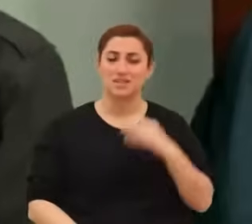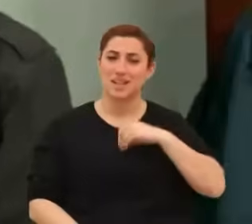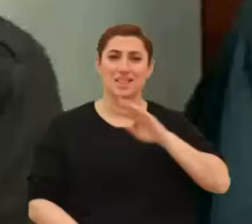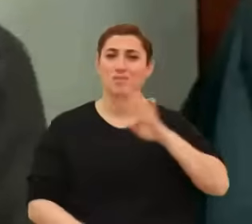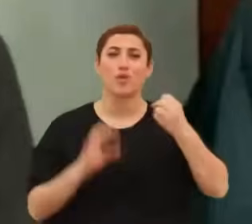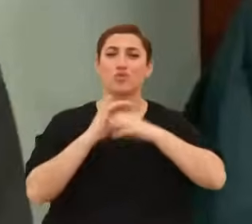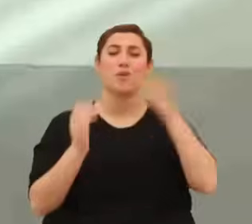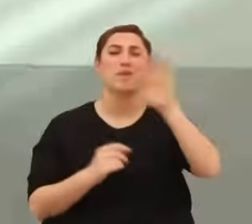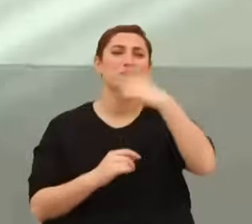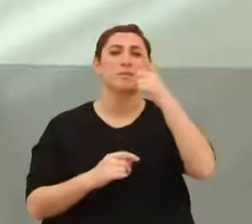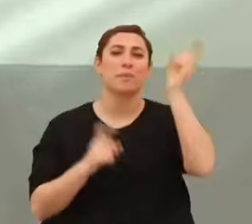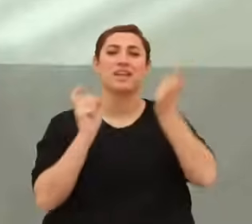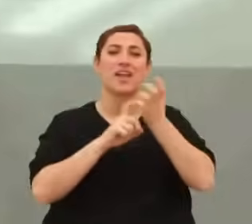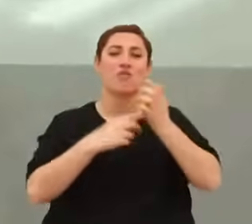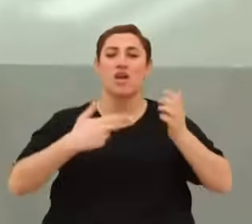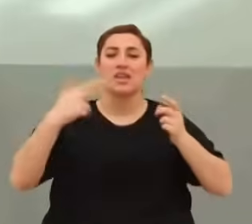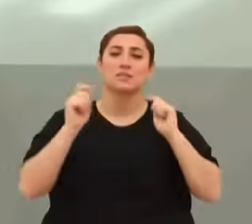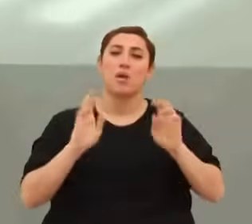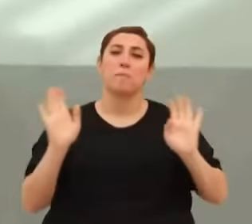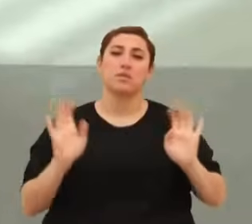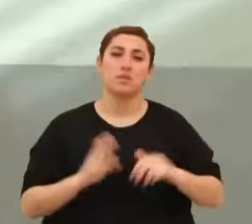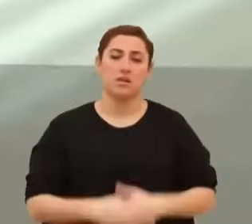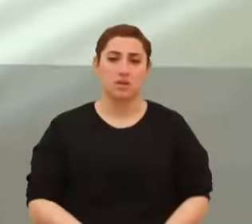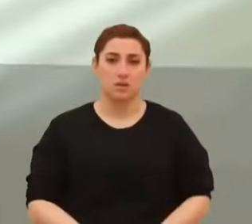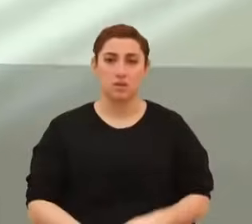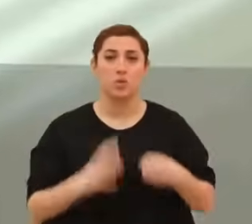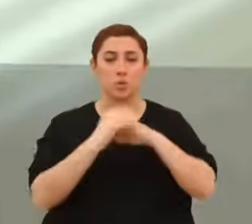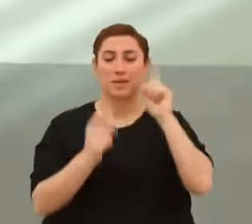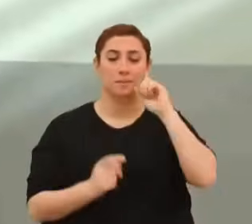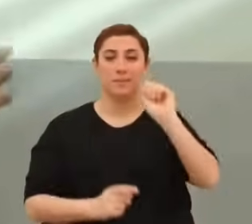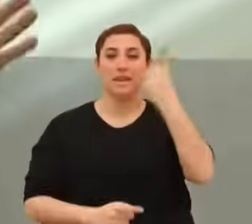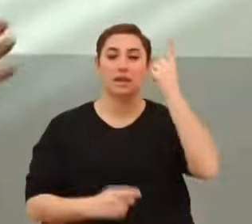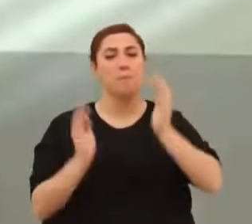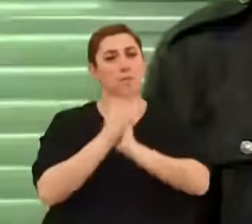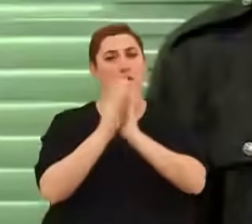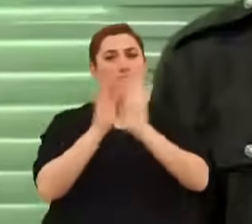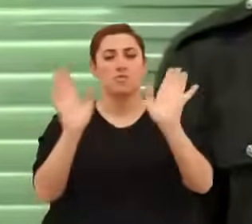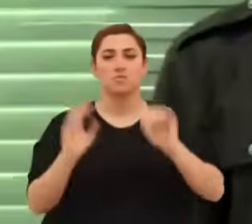Zannetmiyorum ki dünyanın başka bir yerinde bir tavuğa robot resmi çizilmiş olsun. Dünyada bir ilk. Bravo!